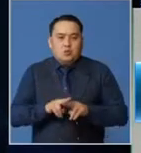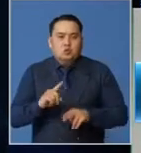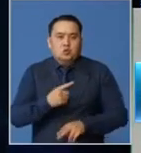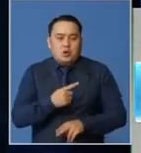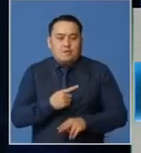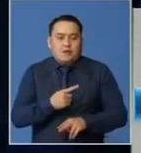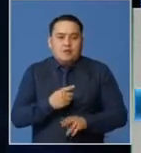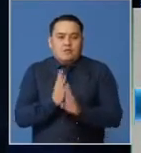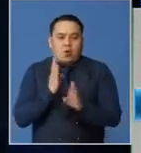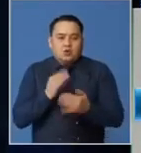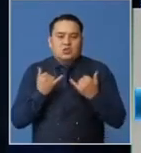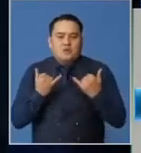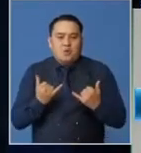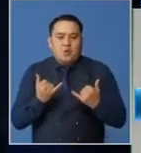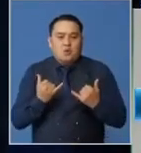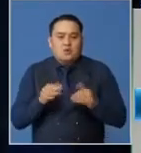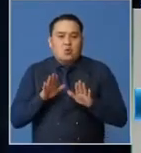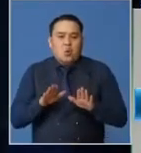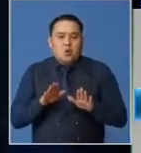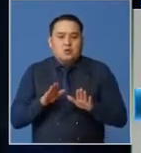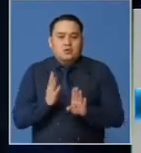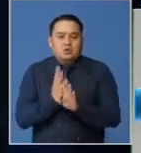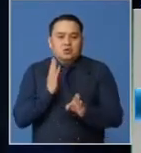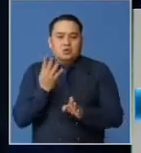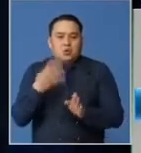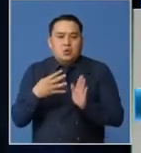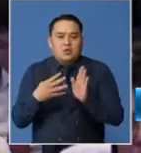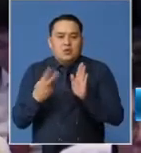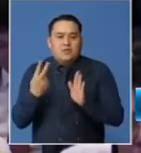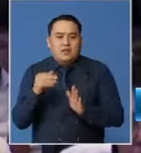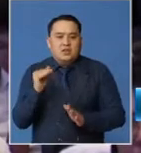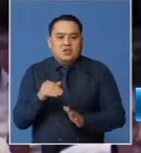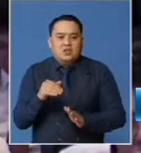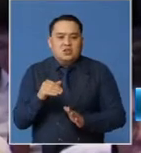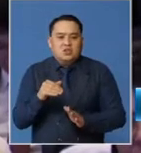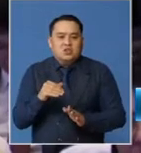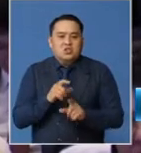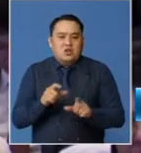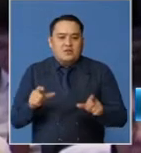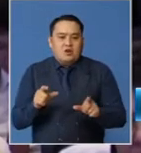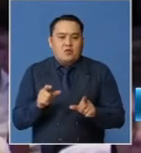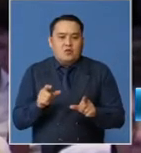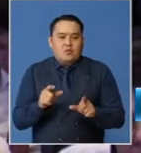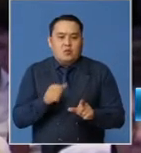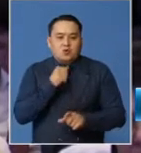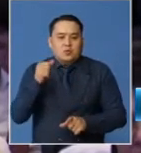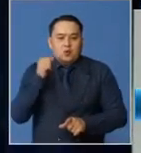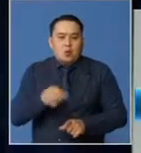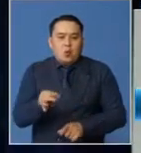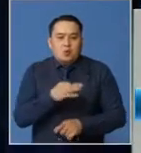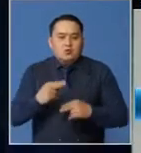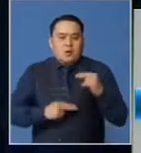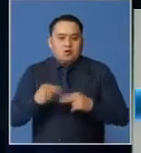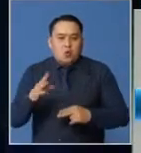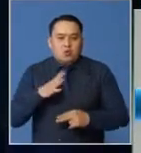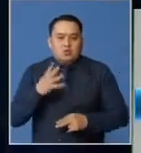у нас в очереди на сегодняшний день только стоит 42 тысячи с лишним человек в очереди. В следующем году в области будет построено